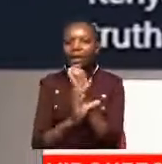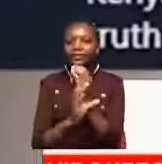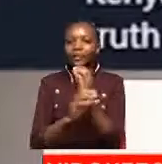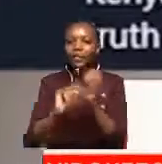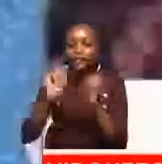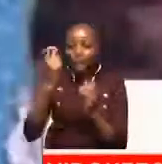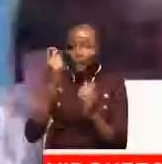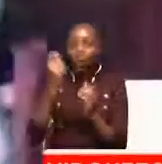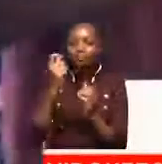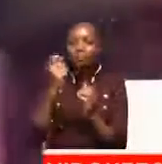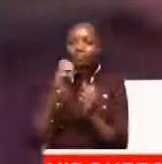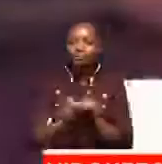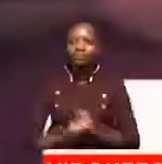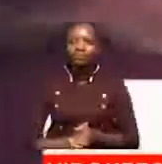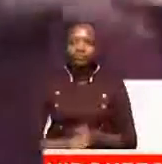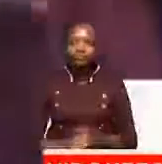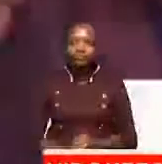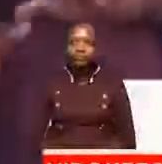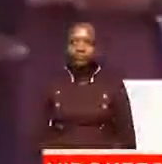la Kenya.